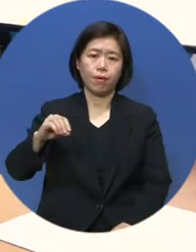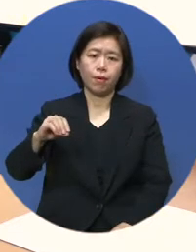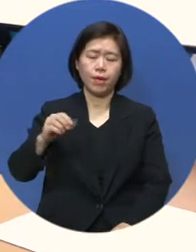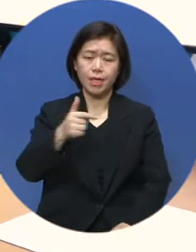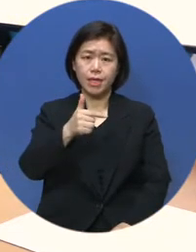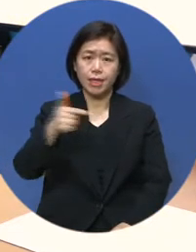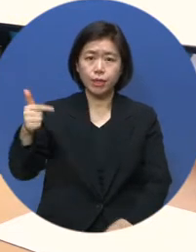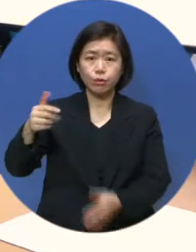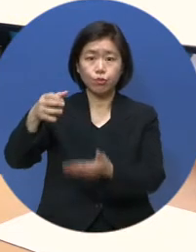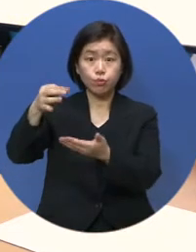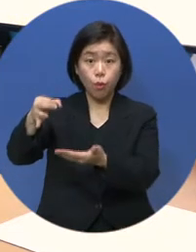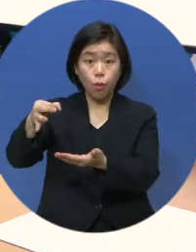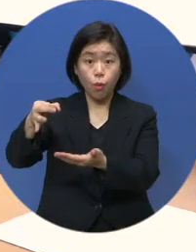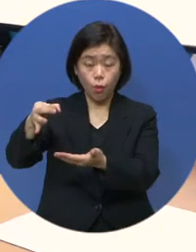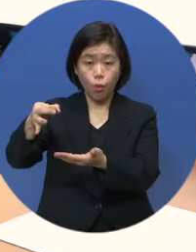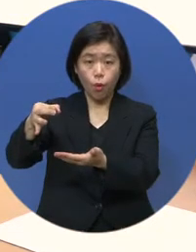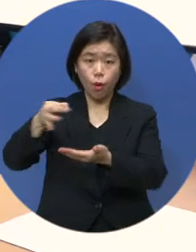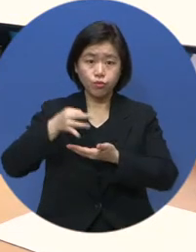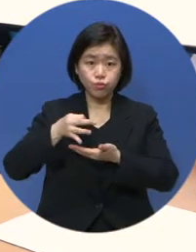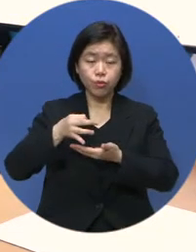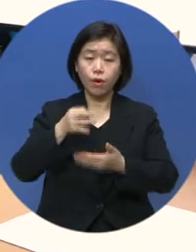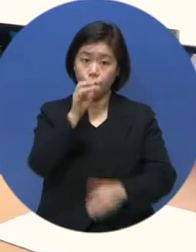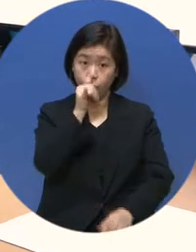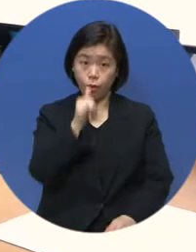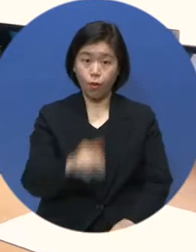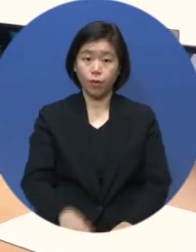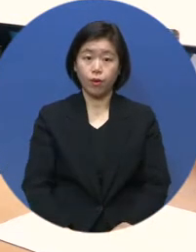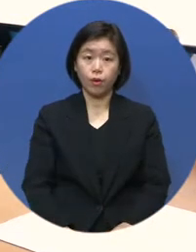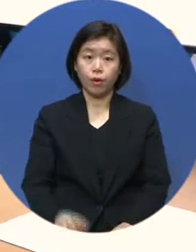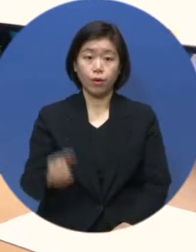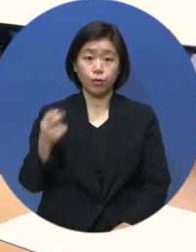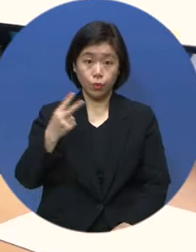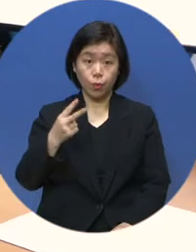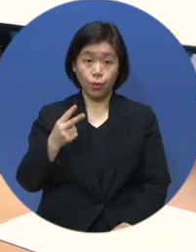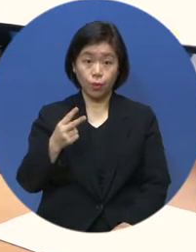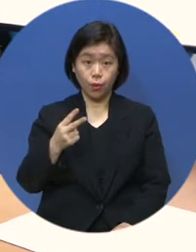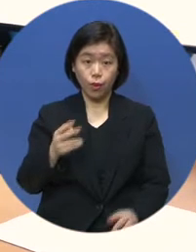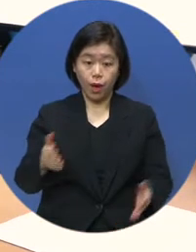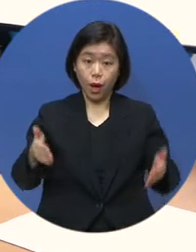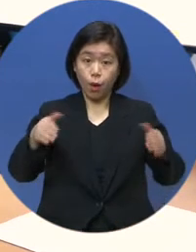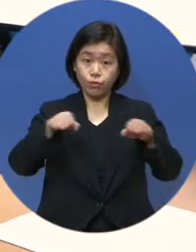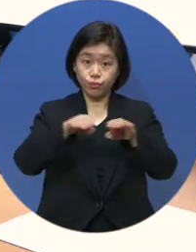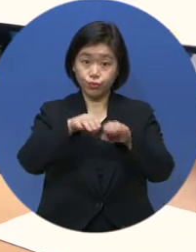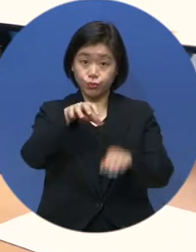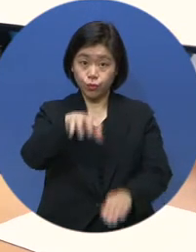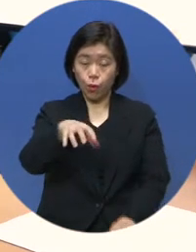큰 금액의 인테리어 비용을 제공해 주셨고요. 또 건물주 되시는 분께서도